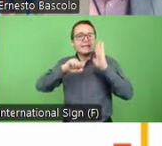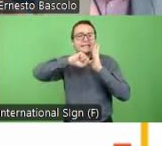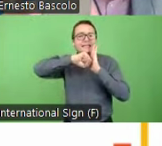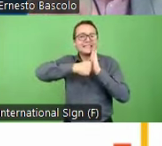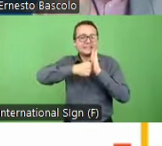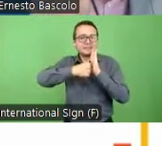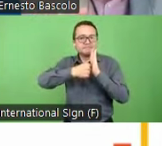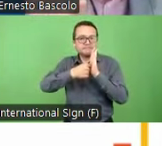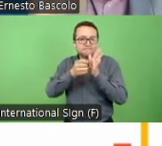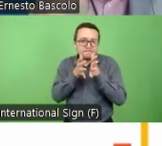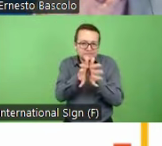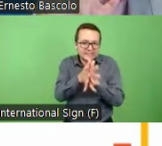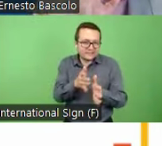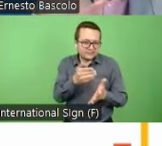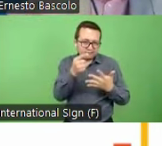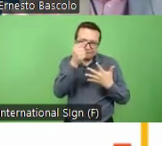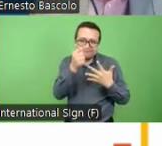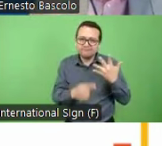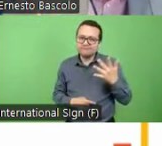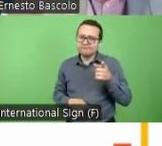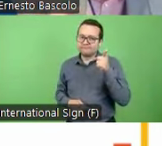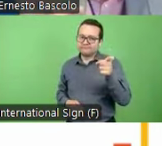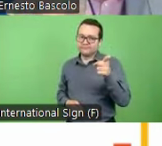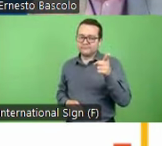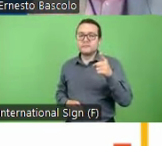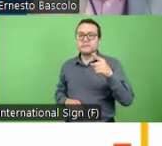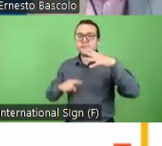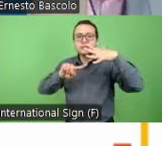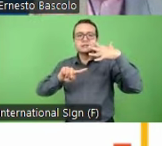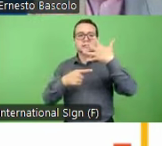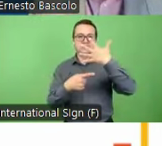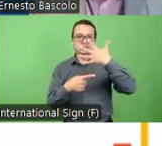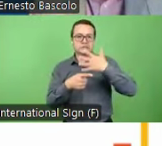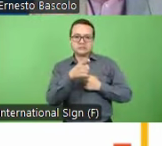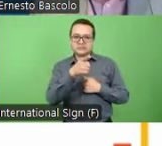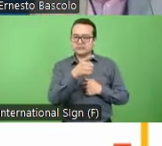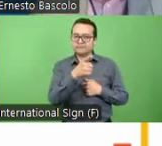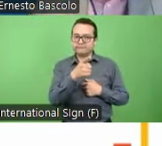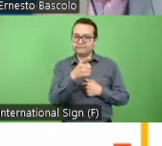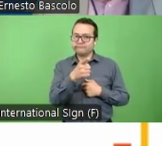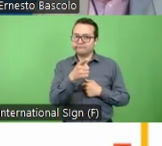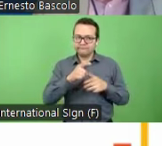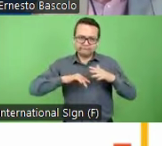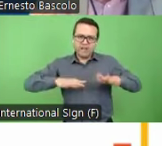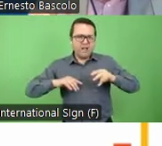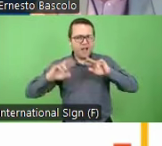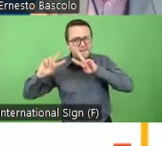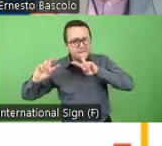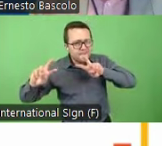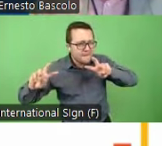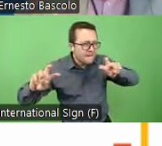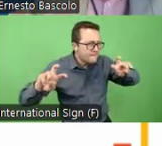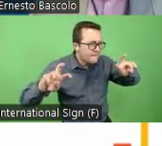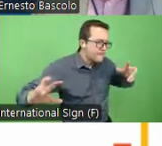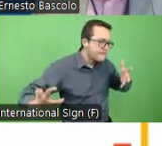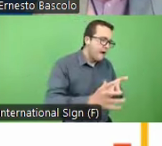Son 6 y son Il y a 6 para mí messages sumamente que importantes que pour marcan moi la sont diferencia que tiene très este importants reporte. et cela En